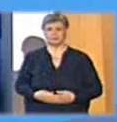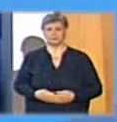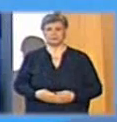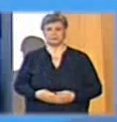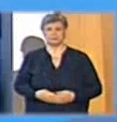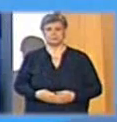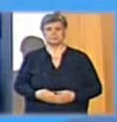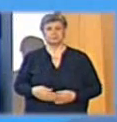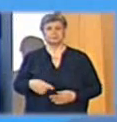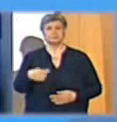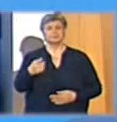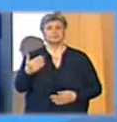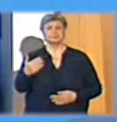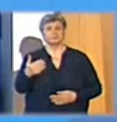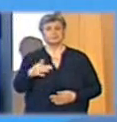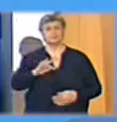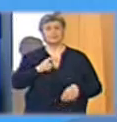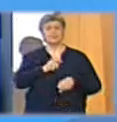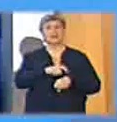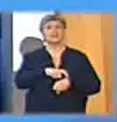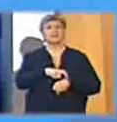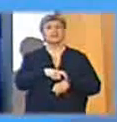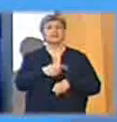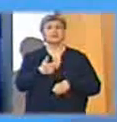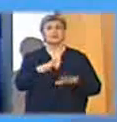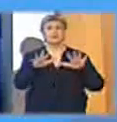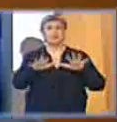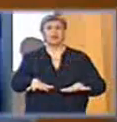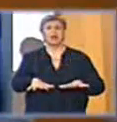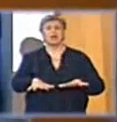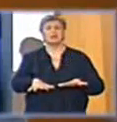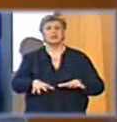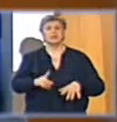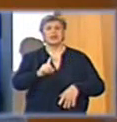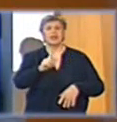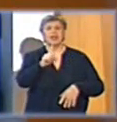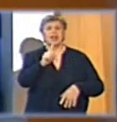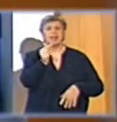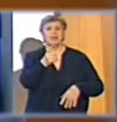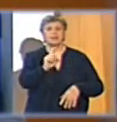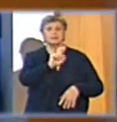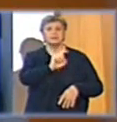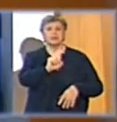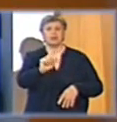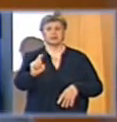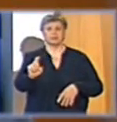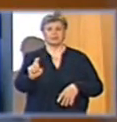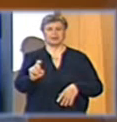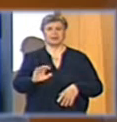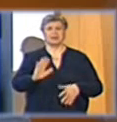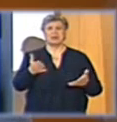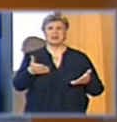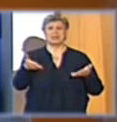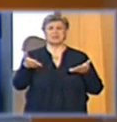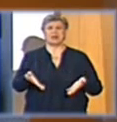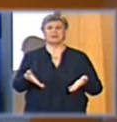Σε μια χώρα με 1,5 εκατομμύριο ανέργους, τι νόημα έχει να απαγορέψετε τις ομαδικές απολύσεις πέρα από το